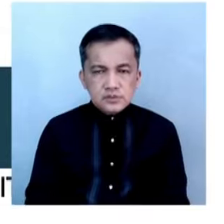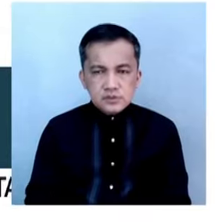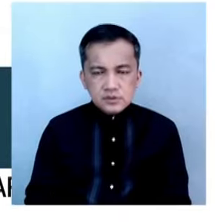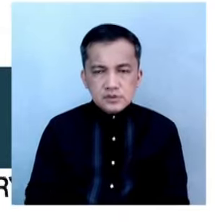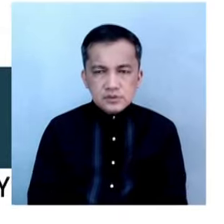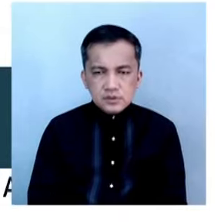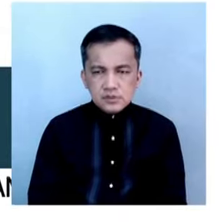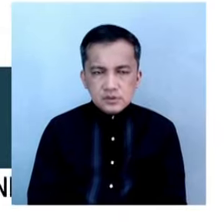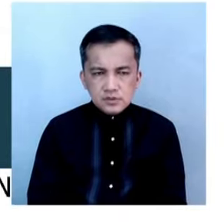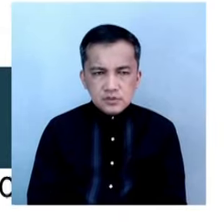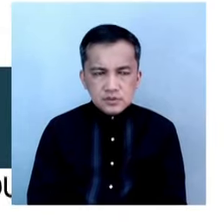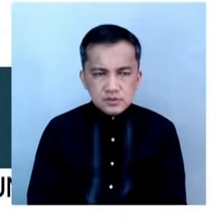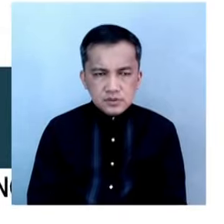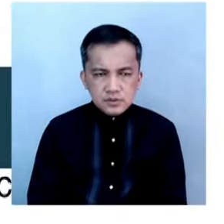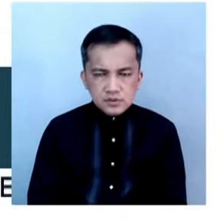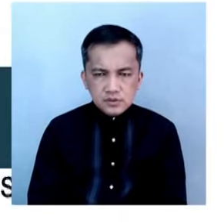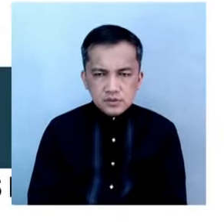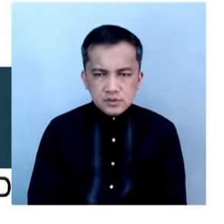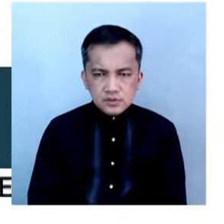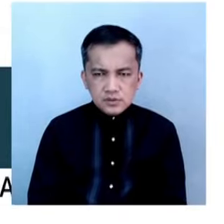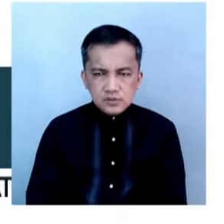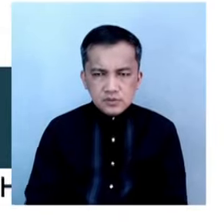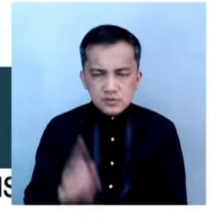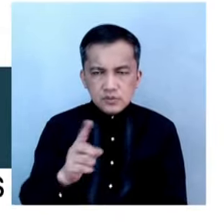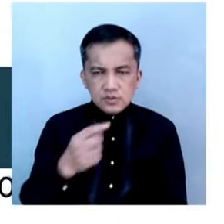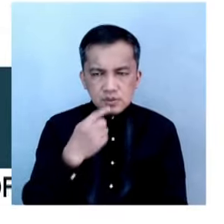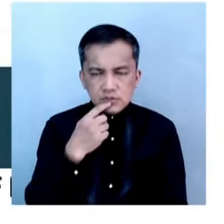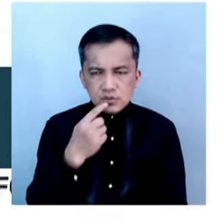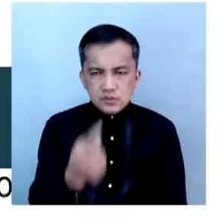po yun? Pero what I'm saying is